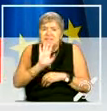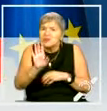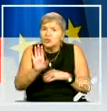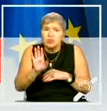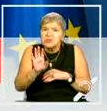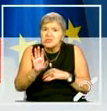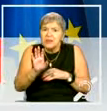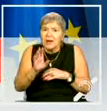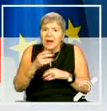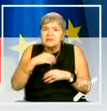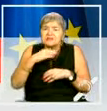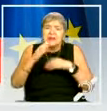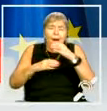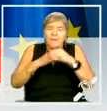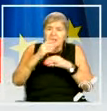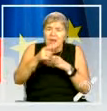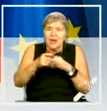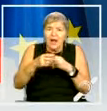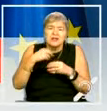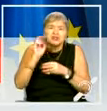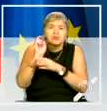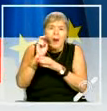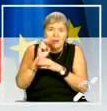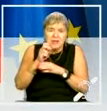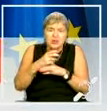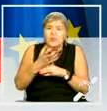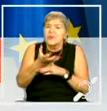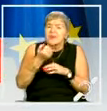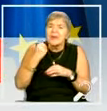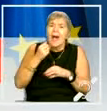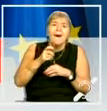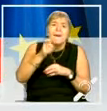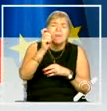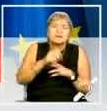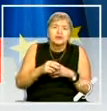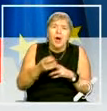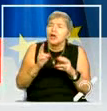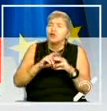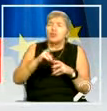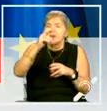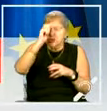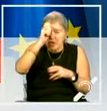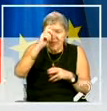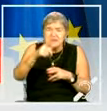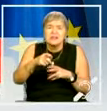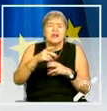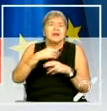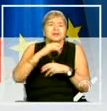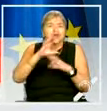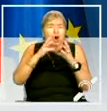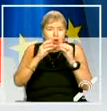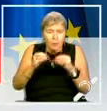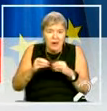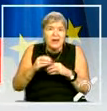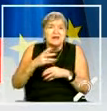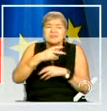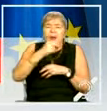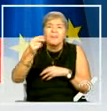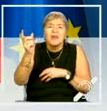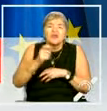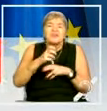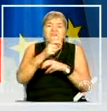atribuții pentru ajutorarea cetățenilor cu dublă cetățenie care doresc evacuarea din fâșia Gaza. Și pot să vă spun că